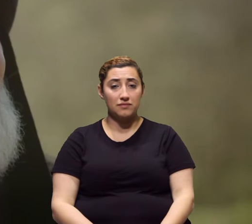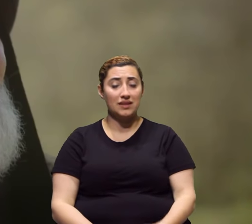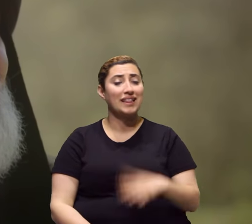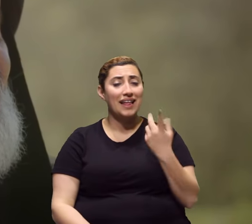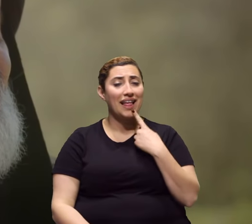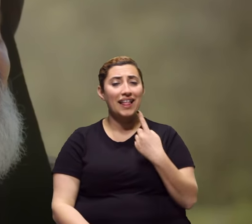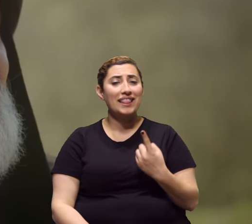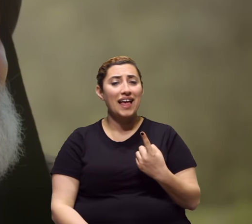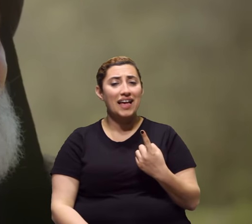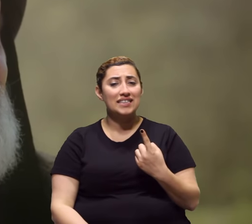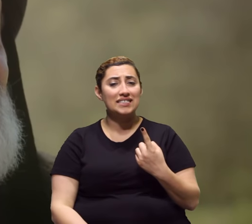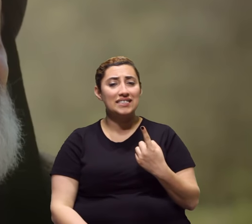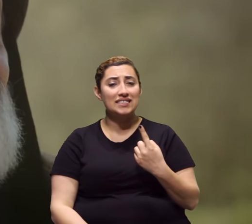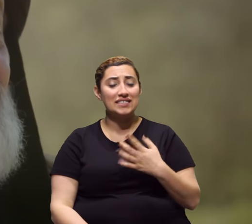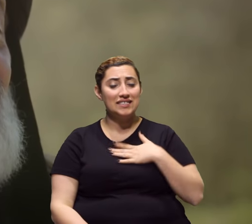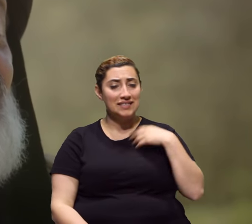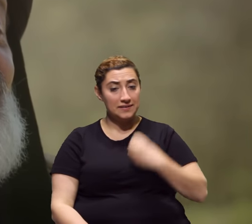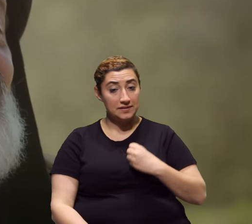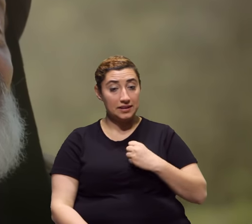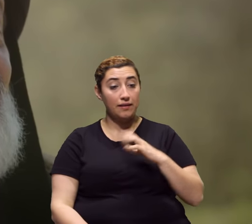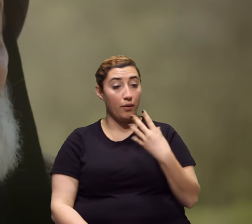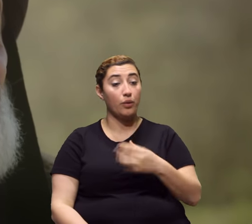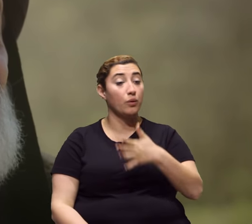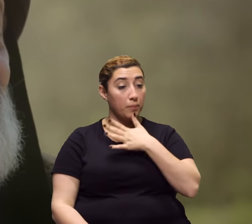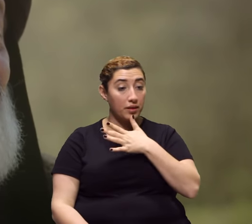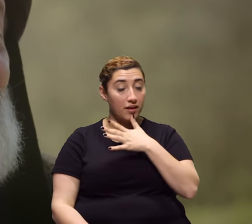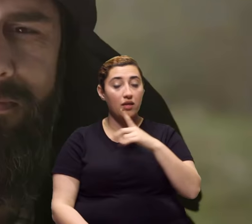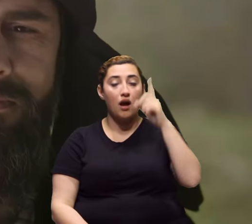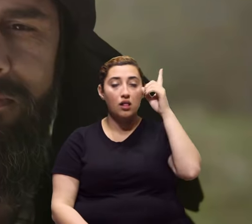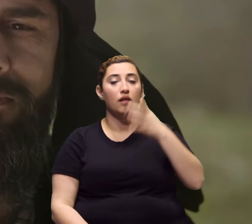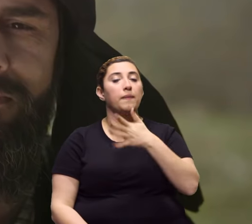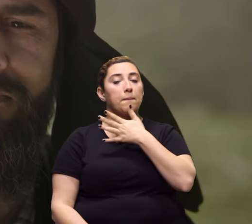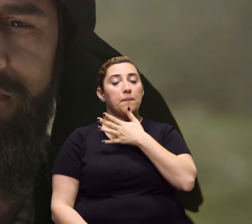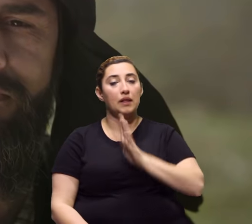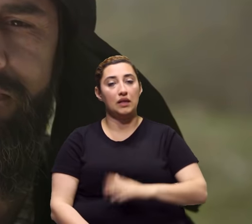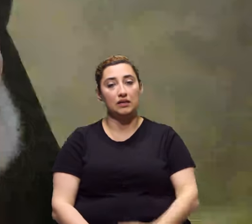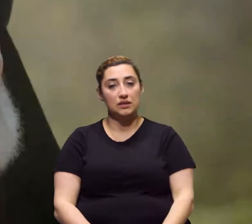Ne der? Nefsini bilen Rabbini bilir.